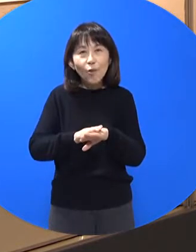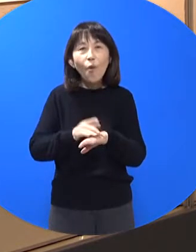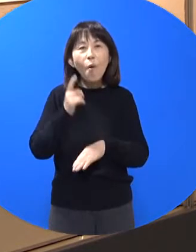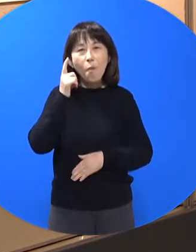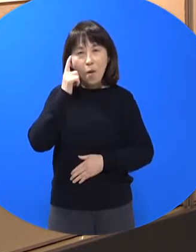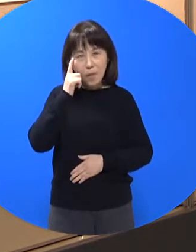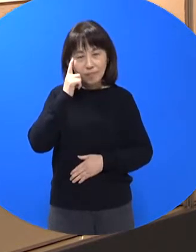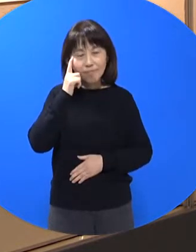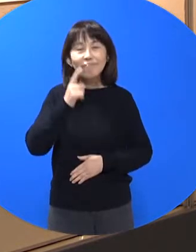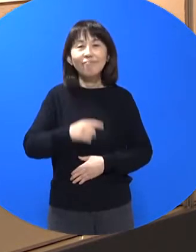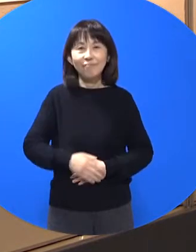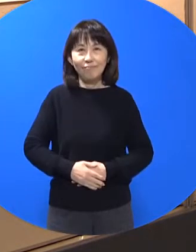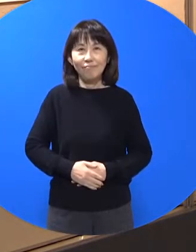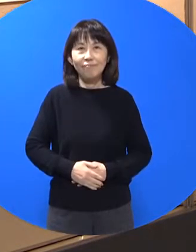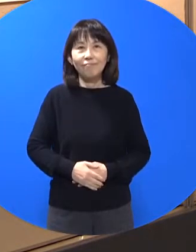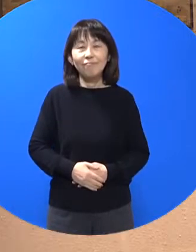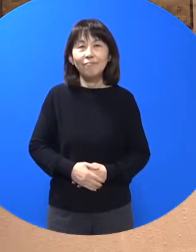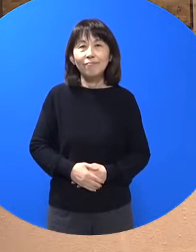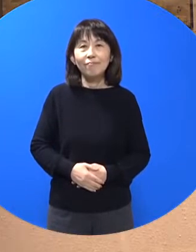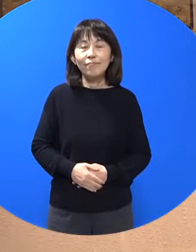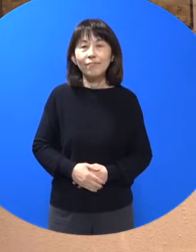手鏡にはよく現れております。